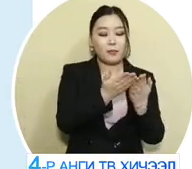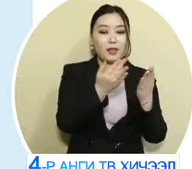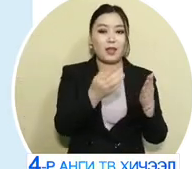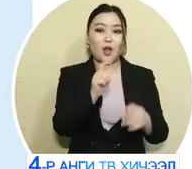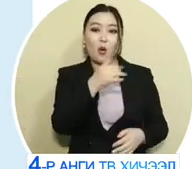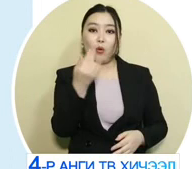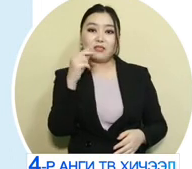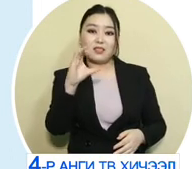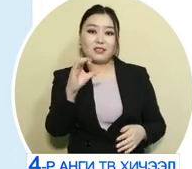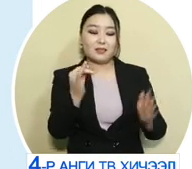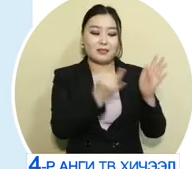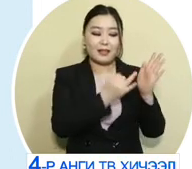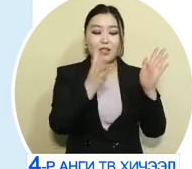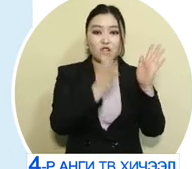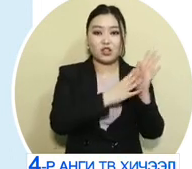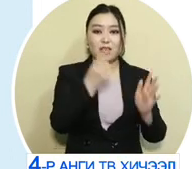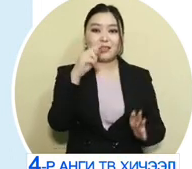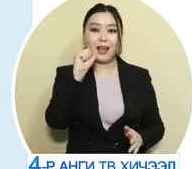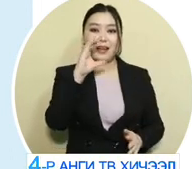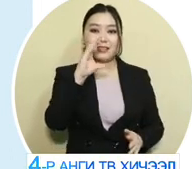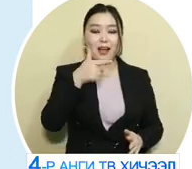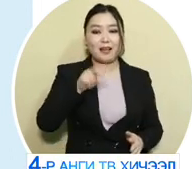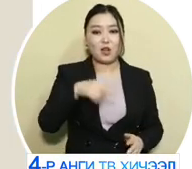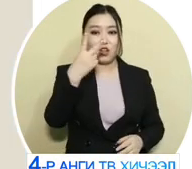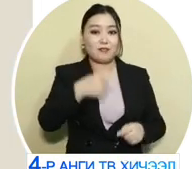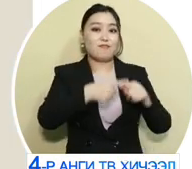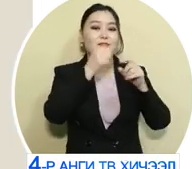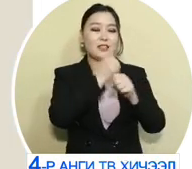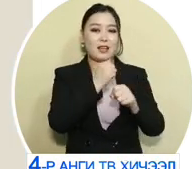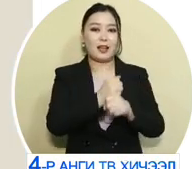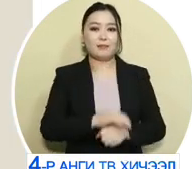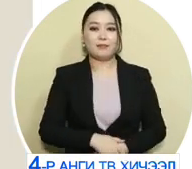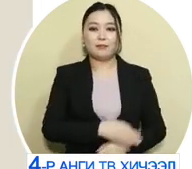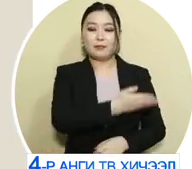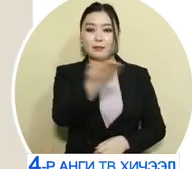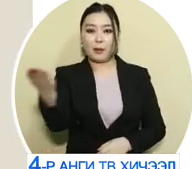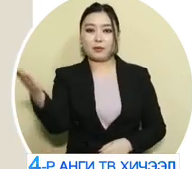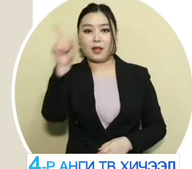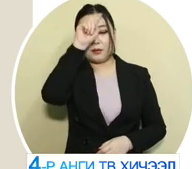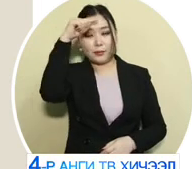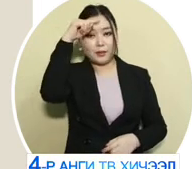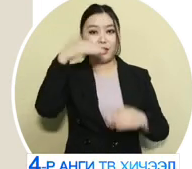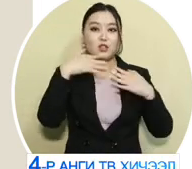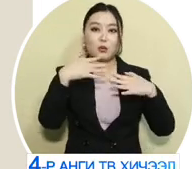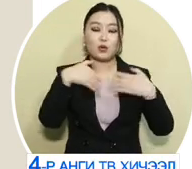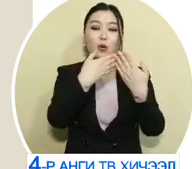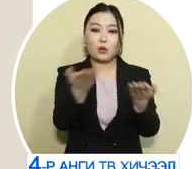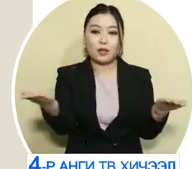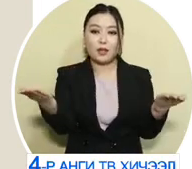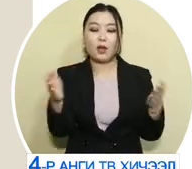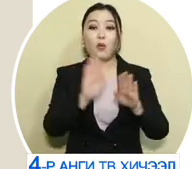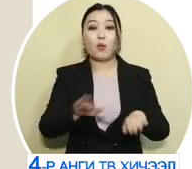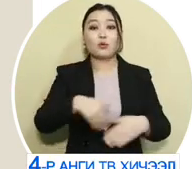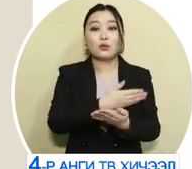79, дасгал 2-ыг нэмж ажиллаарай. За, та бүхэндээ бас эрүүл мэндийн зөвлөгөө хүргэе.